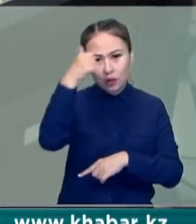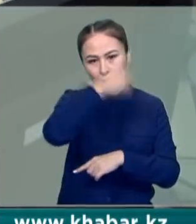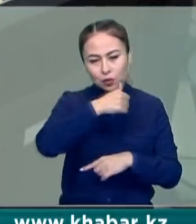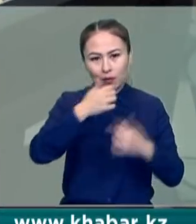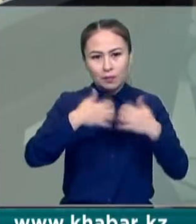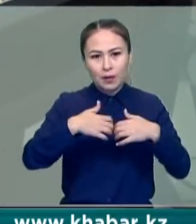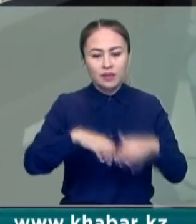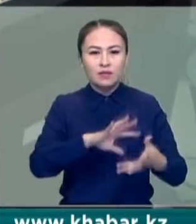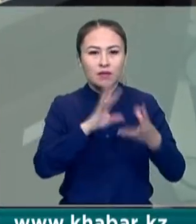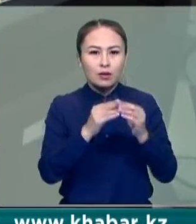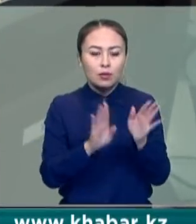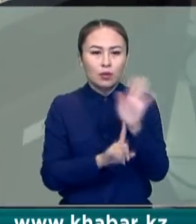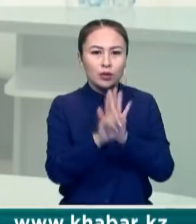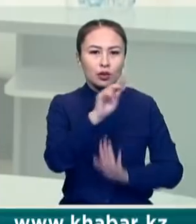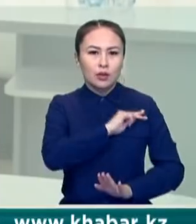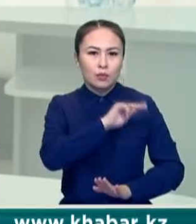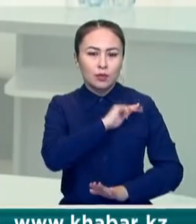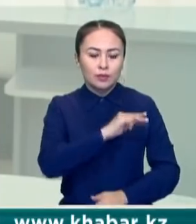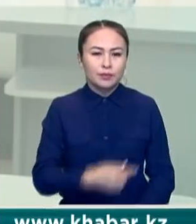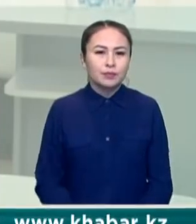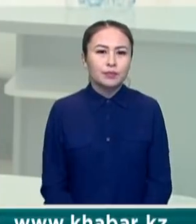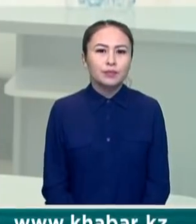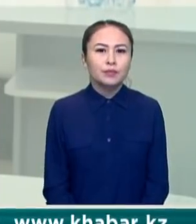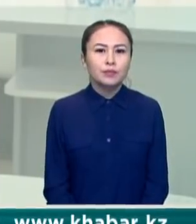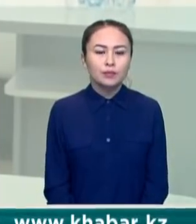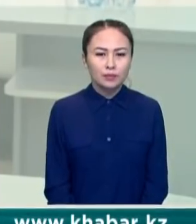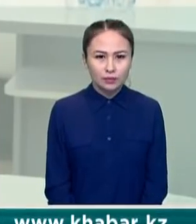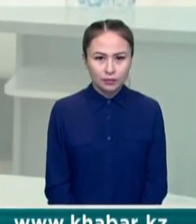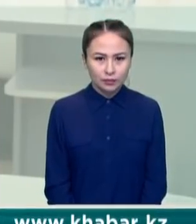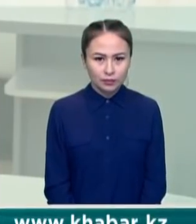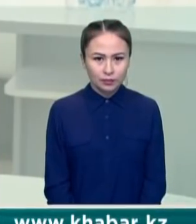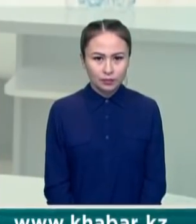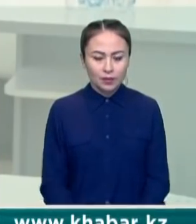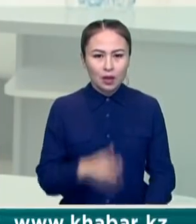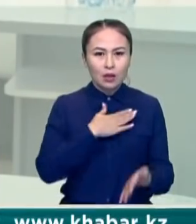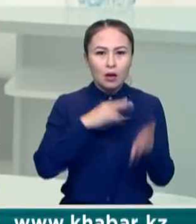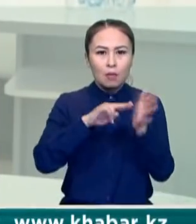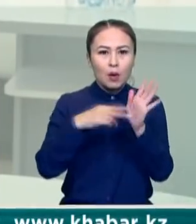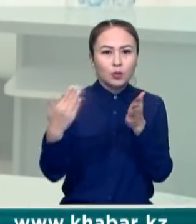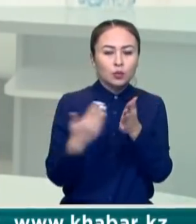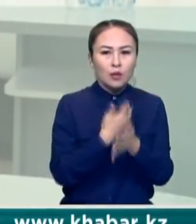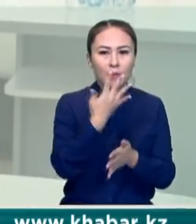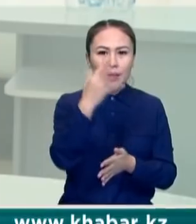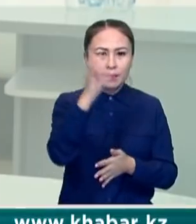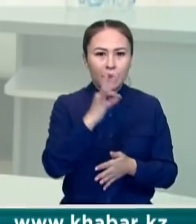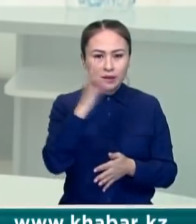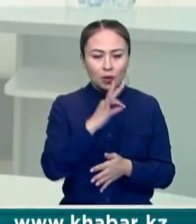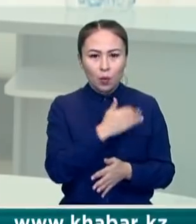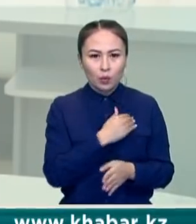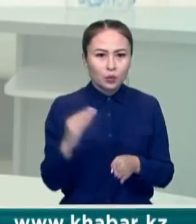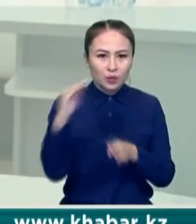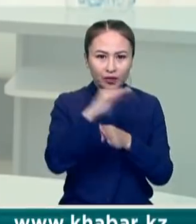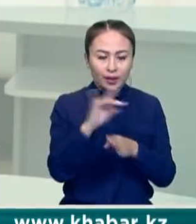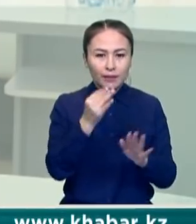ұнтақтау технологиясы іске қосылады. У нас увеличение на 5%. Жаңа жобаға сай 5%-ке көтерумен